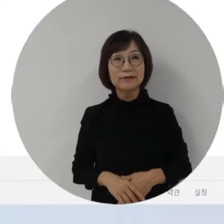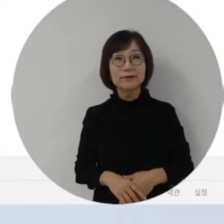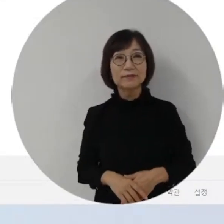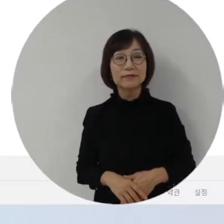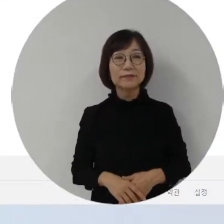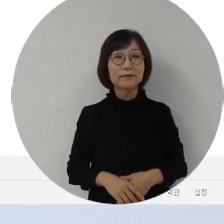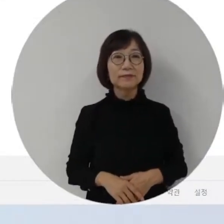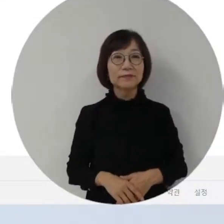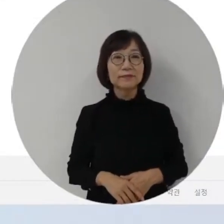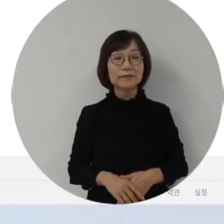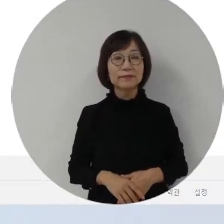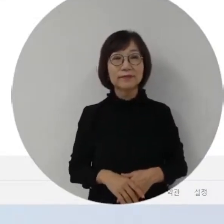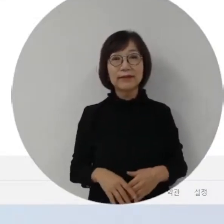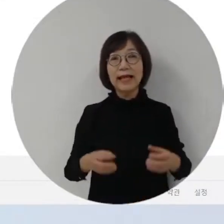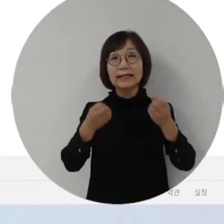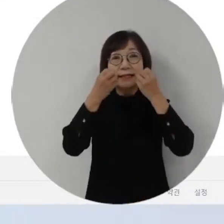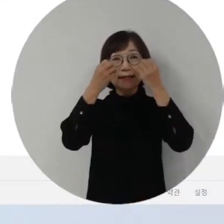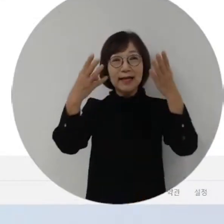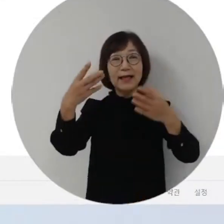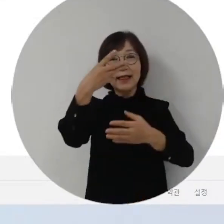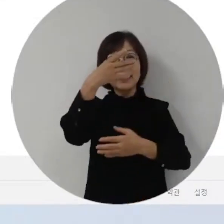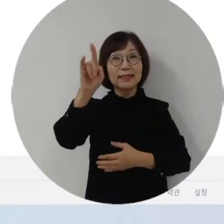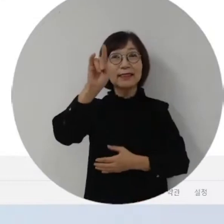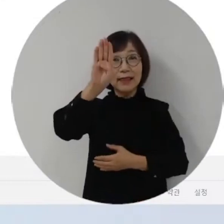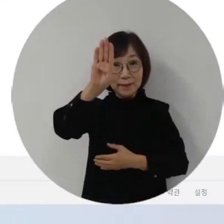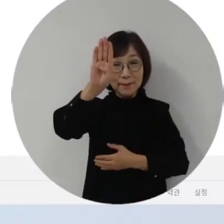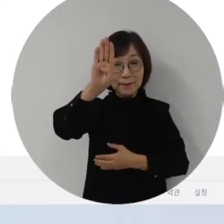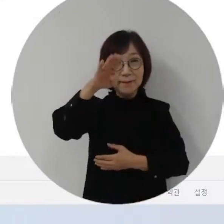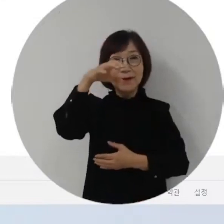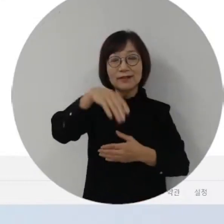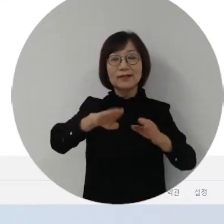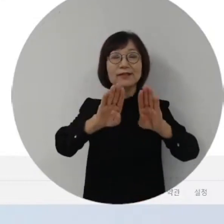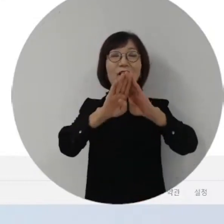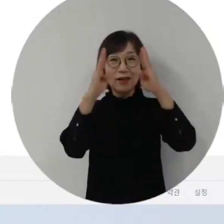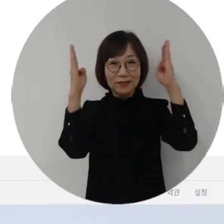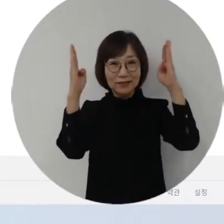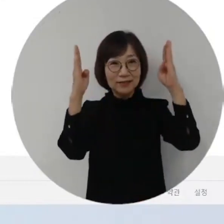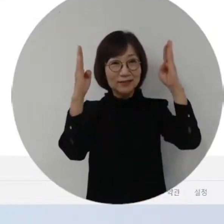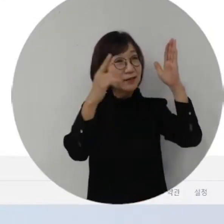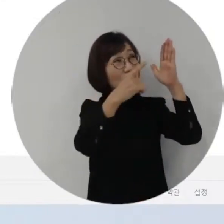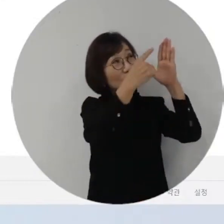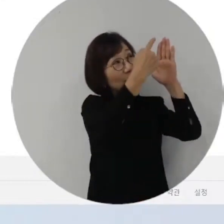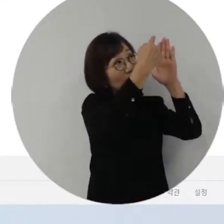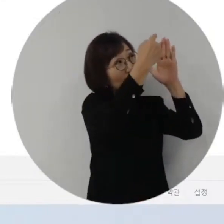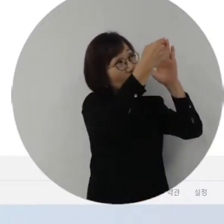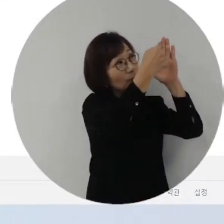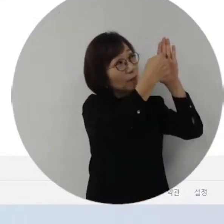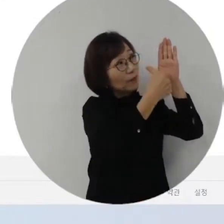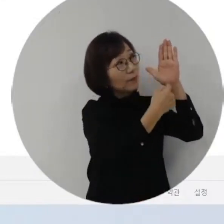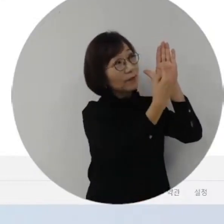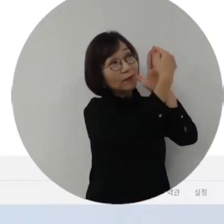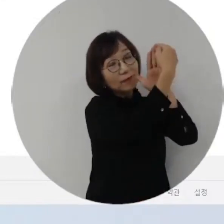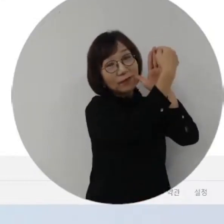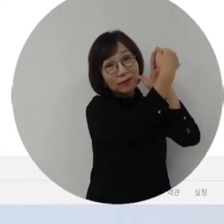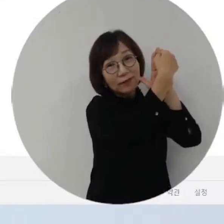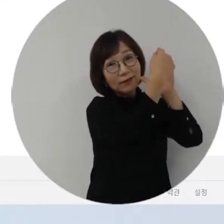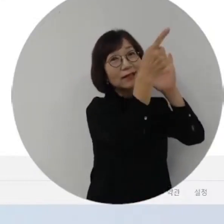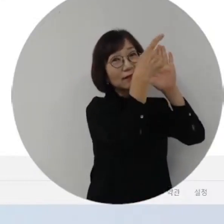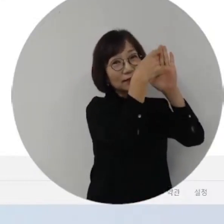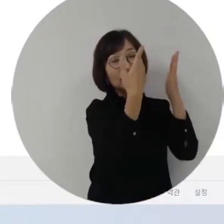새 탭에서 열기 메뉴 상단에 새 탭에서 열기 클릭해 줍니다.